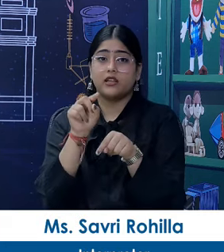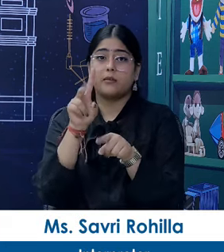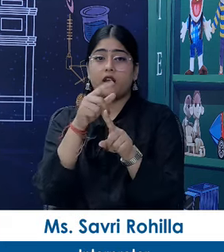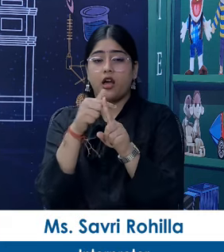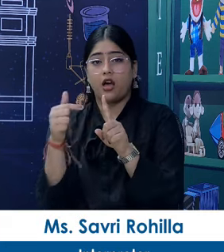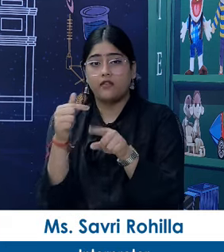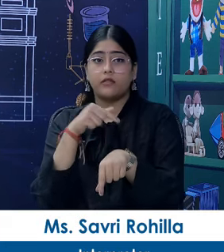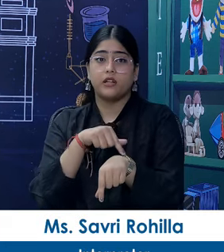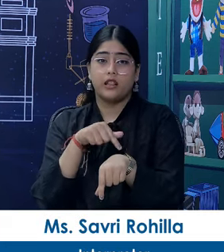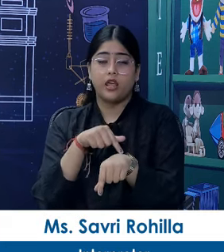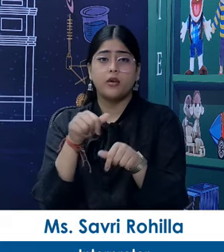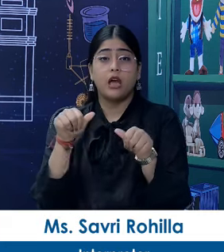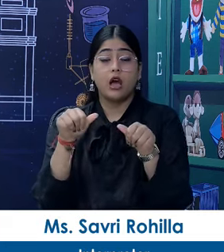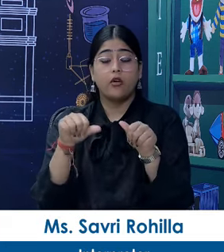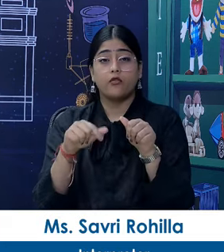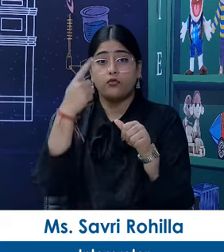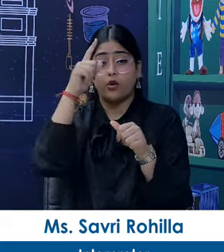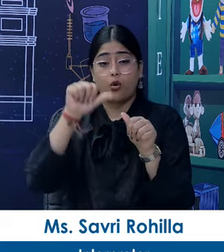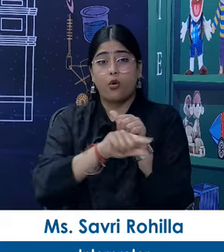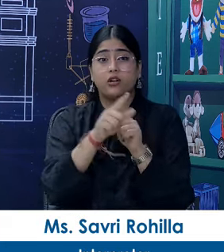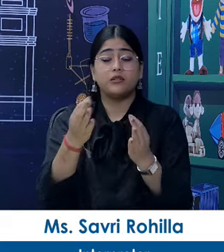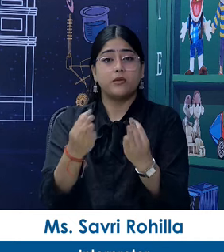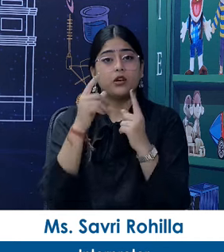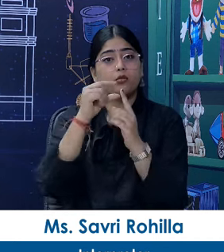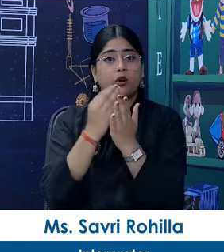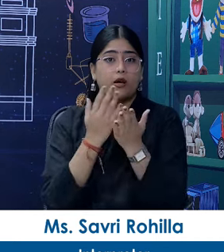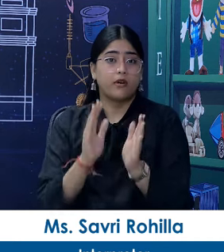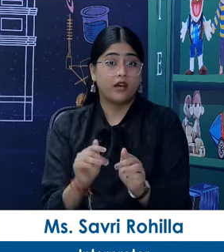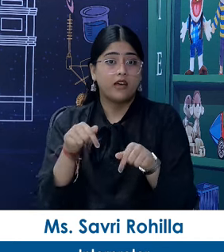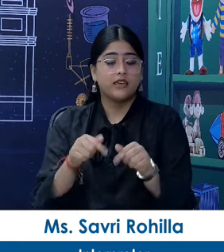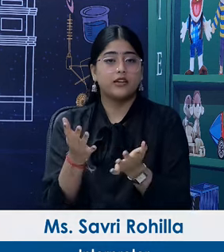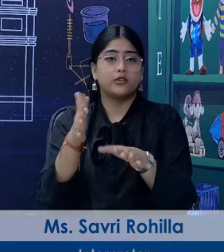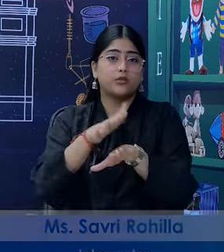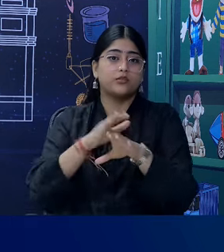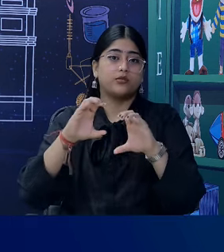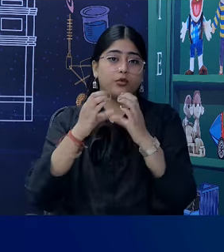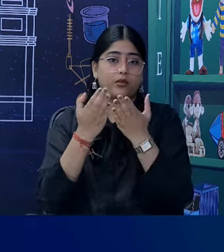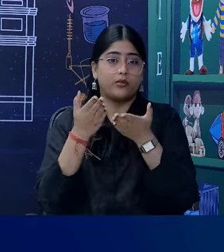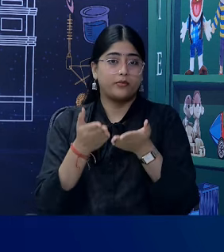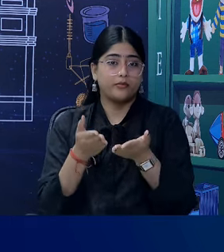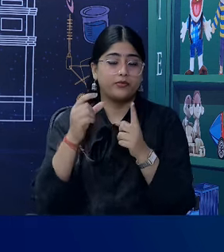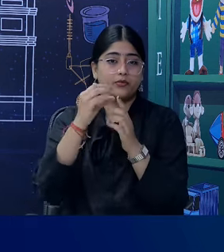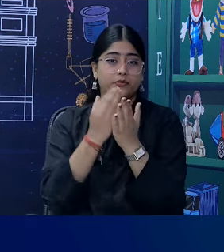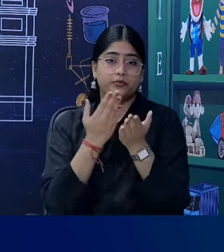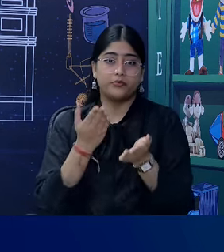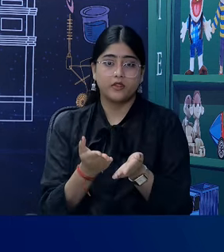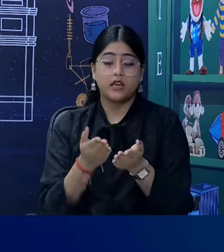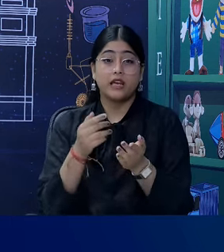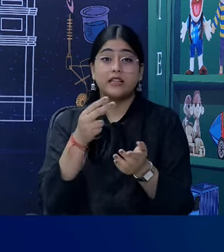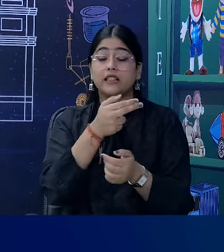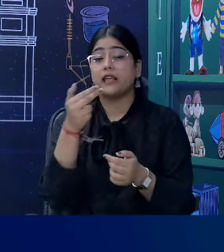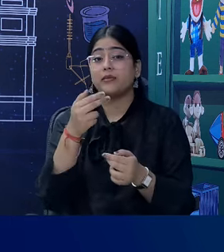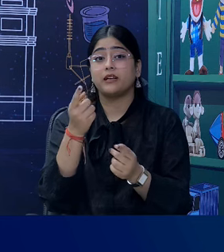हैं एक खास कार्यक्रम आप सभी के लिए समावेशी कक्षा का हमारा यह कार्यक्रम ले होता है जिसका नाम है टीचिंग